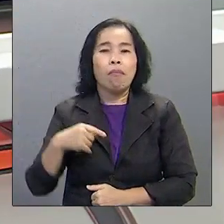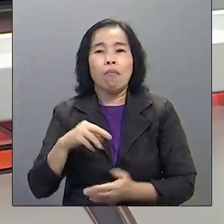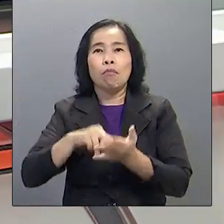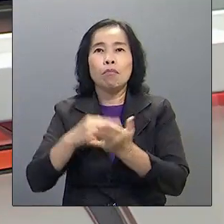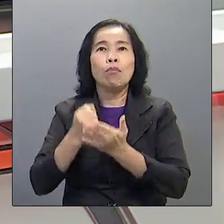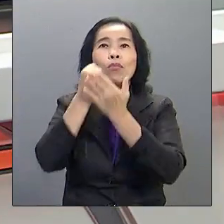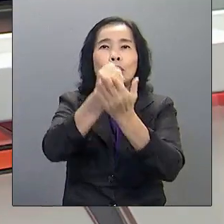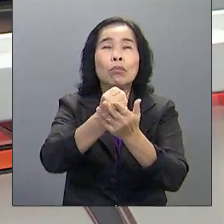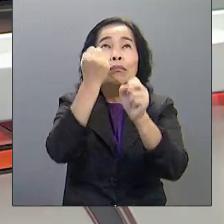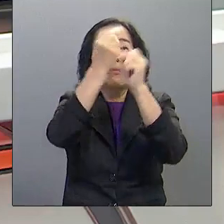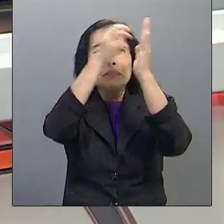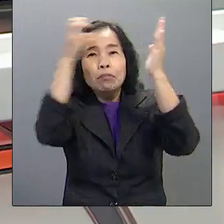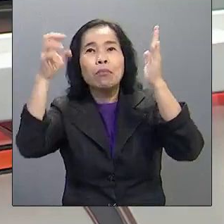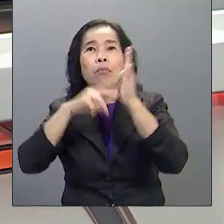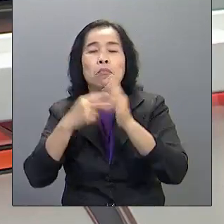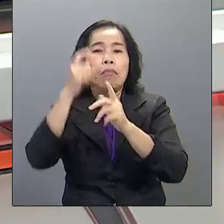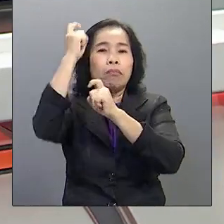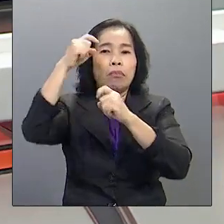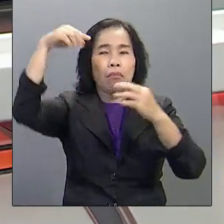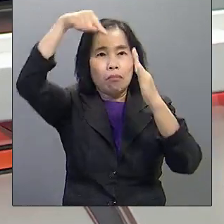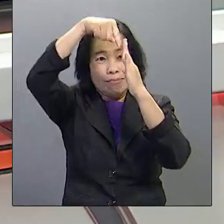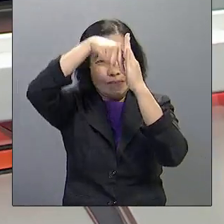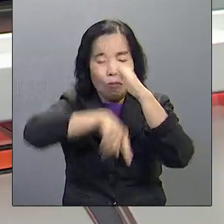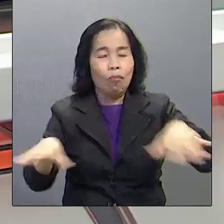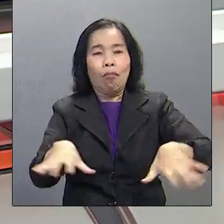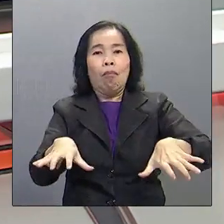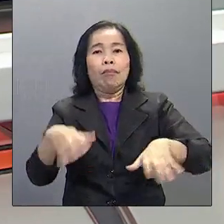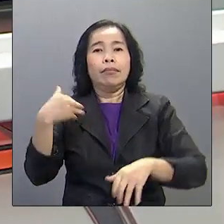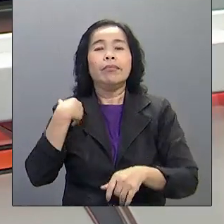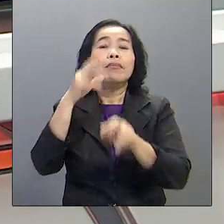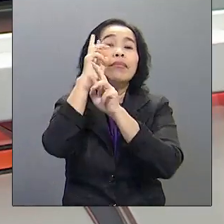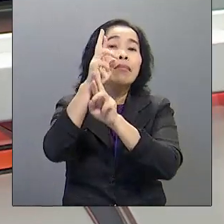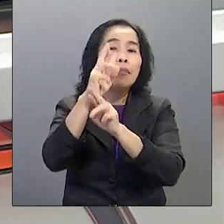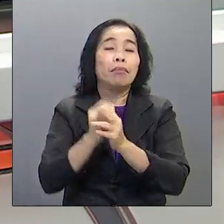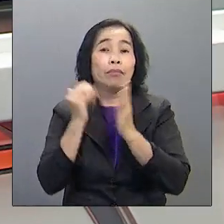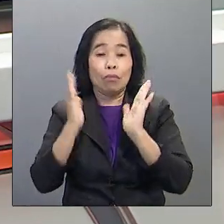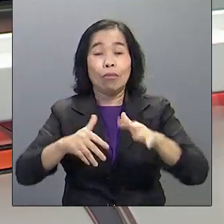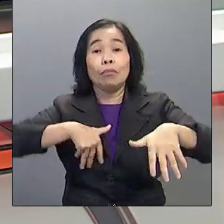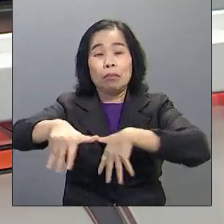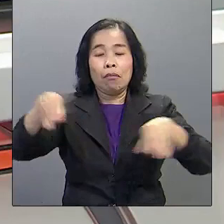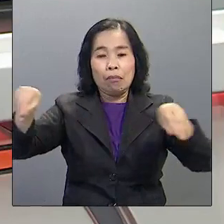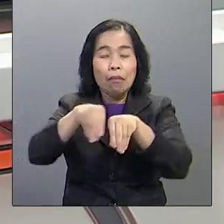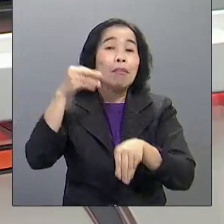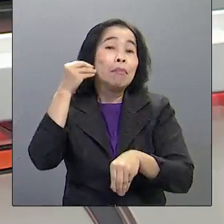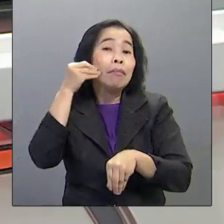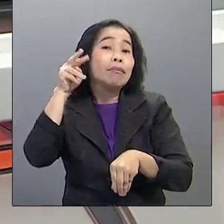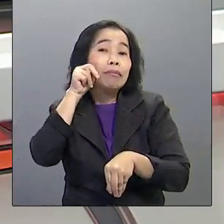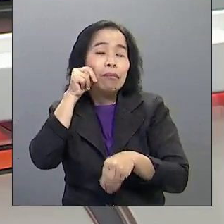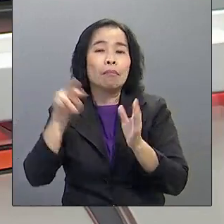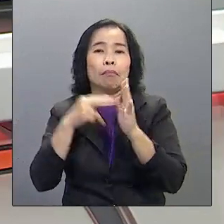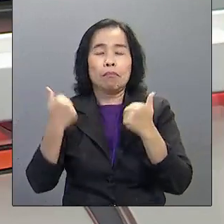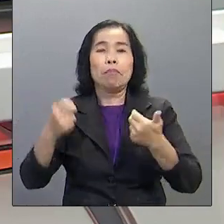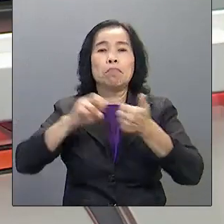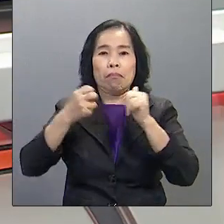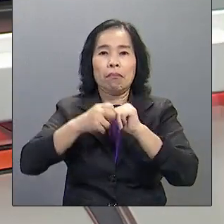ประชาชนค่ะลดความเสี่ยงเดี๋ยวอาจจะถูกไฟช็อตได้นะคะขณะเดียวกันประชาชนที่อยู่ริมน้ำเจ้าพระยาก็ต้องเจอกับปรากฏ